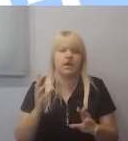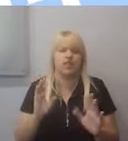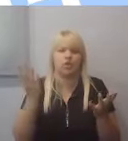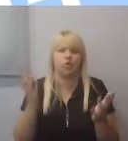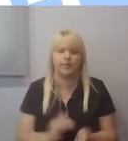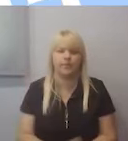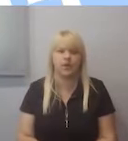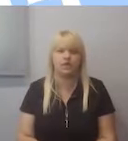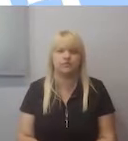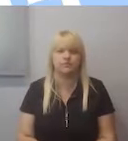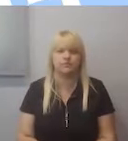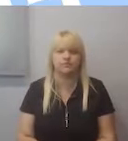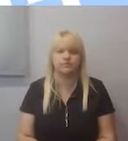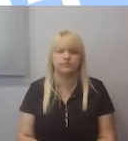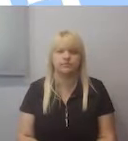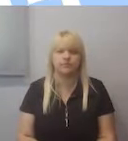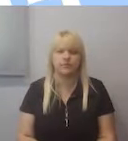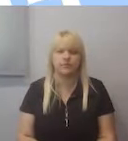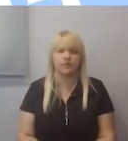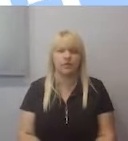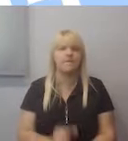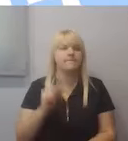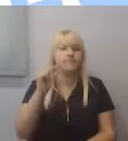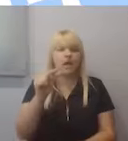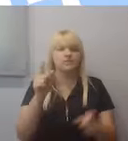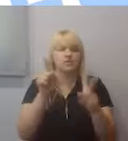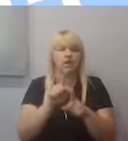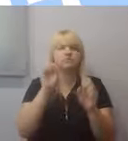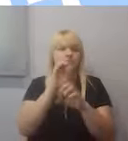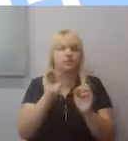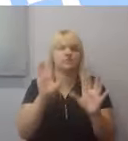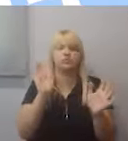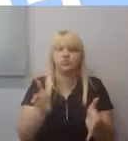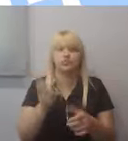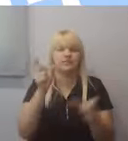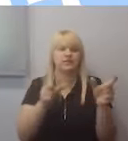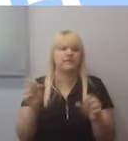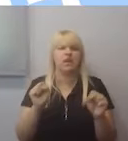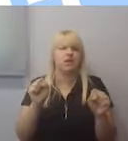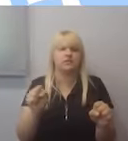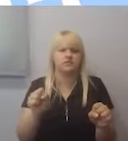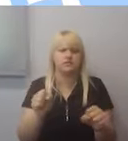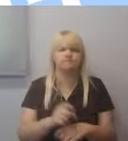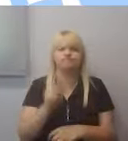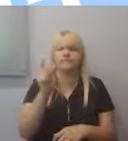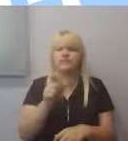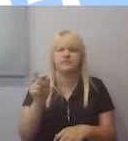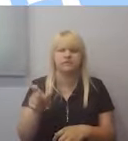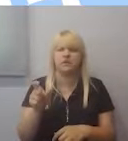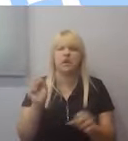gadījumā mazliet arī ieskicējušu par civilo aizsardzību kas tad ir civilā aizsardzība kasas ir dažādu pasākumu